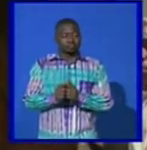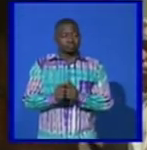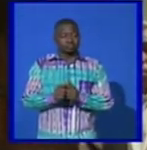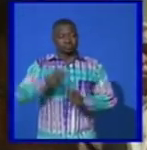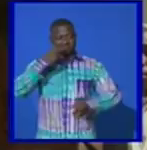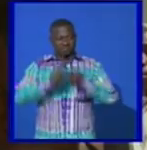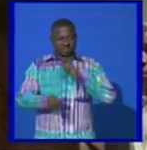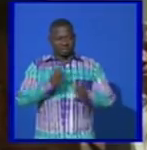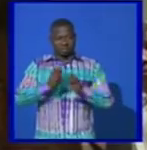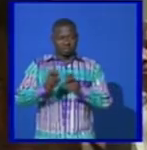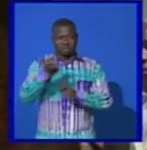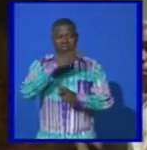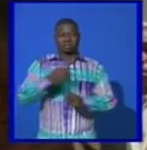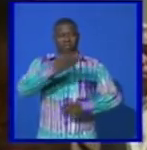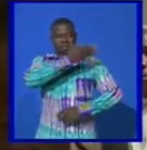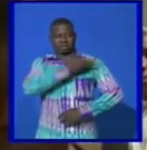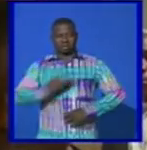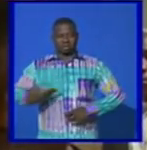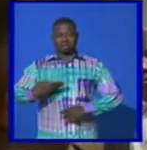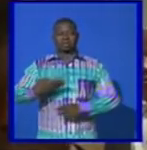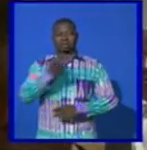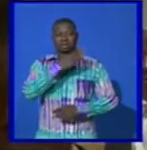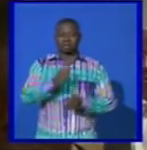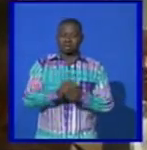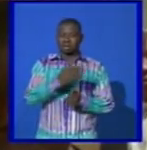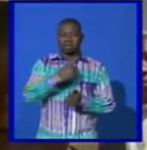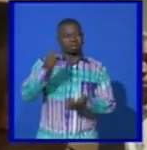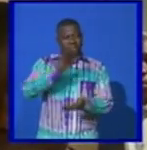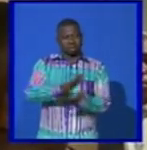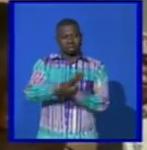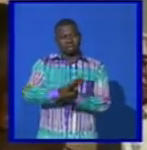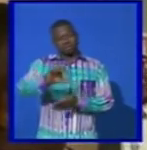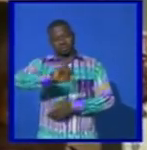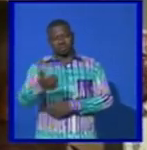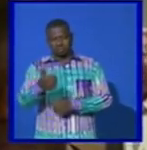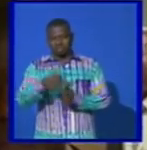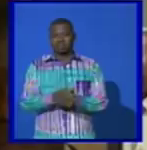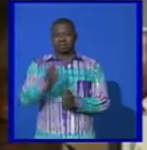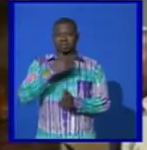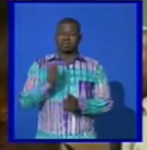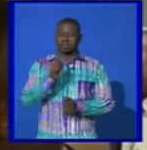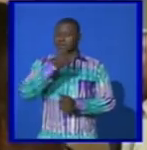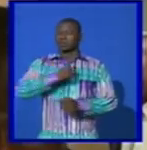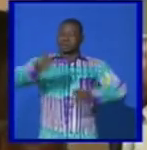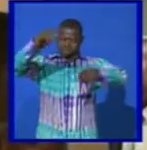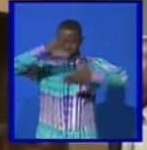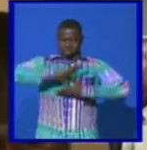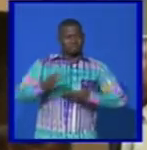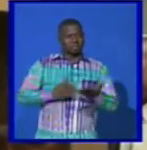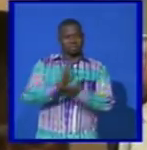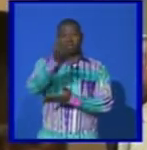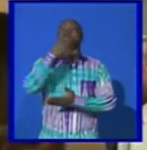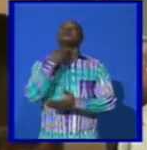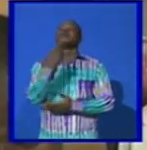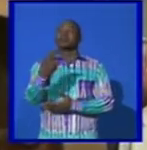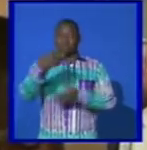des pièces d'identité, des documents pour l'état civil. Donc, en tout cas, on a été très satisfait par la réponse de son Excellence et qu'il